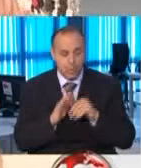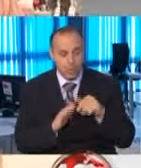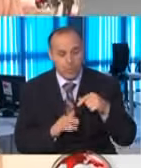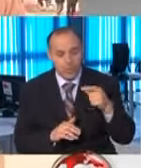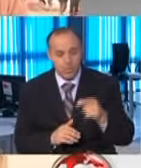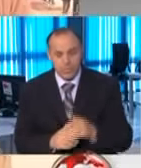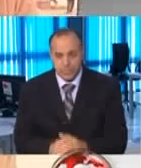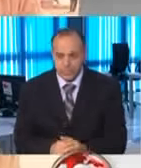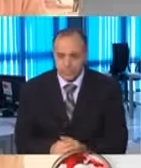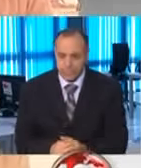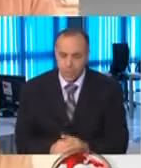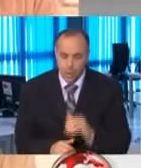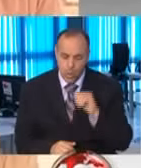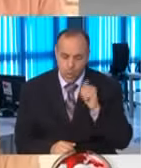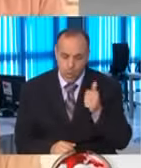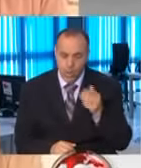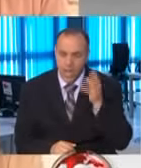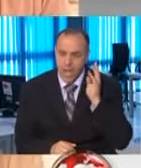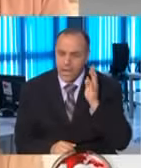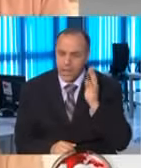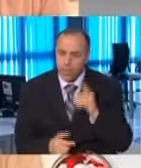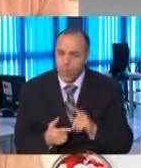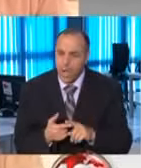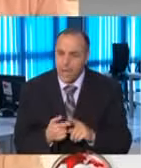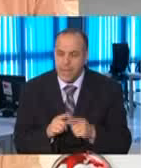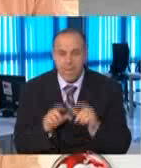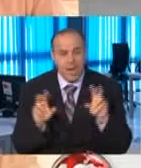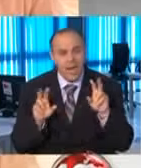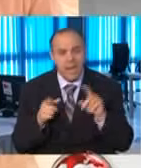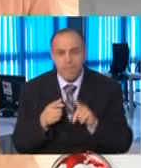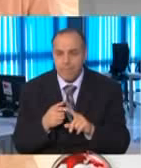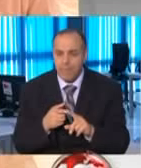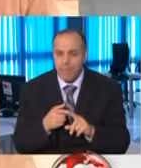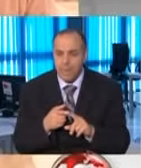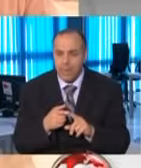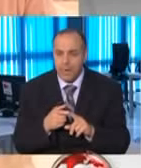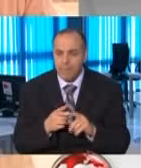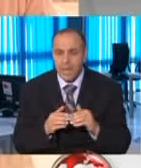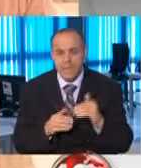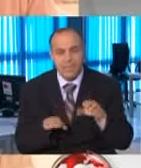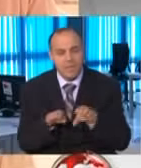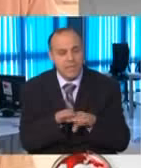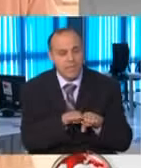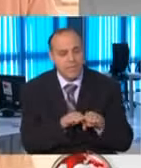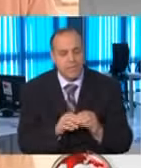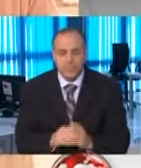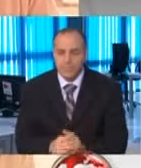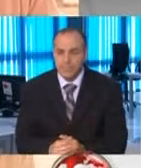غد. والله برنامج غدا الندوة أيضا تهم الإعلام، دور الإعلام في إرسال تنمية عادلة،